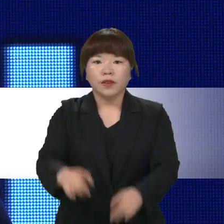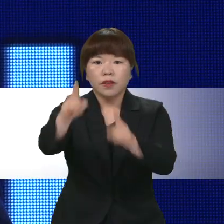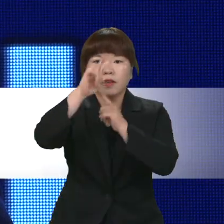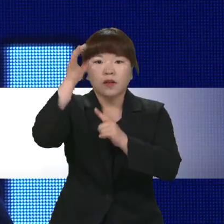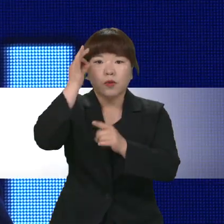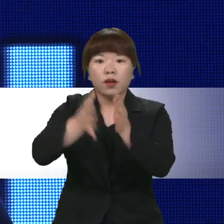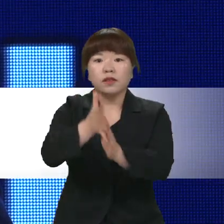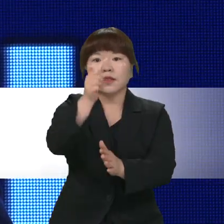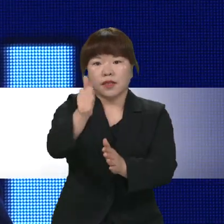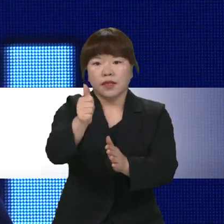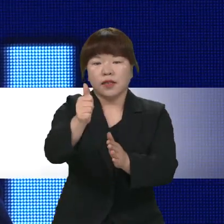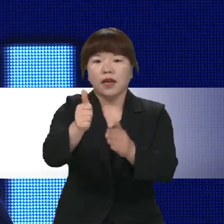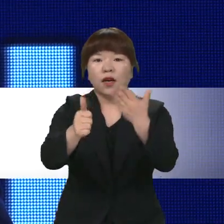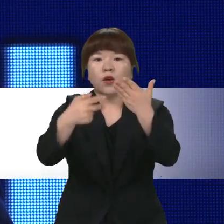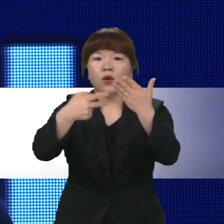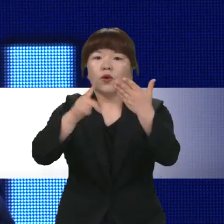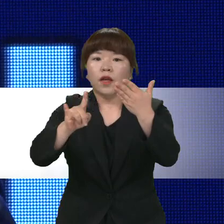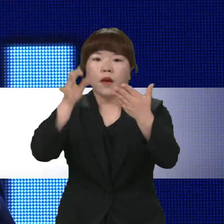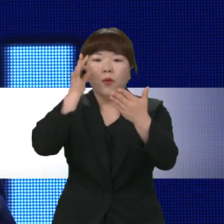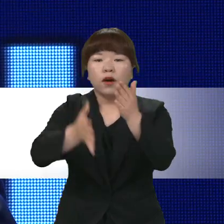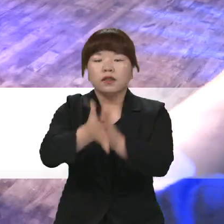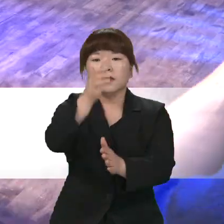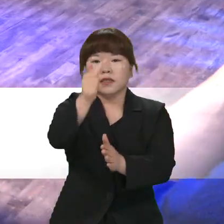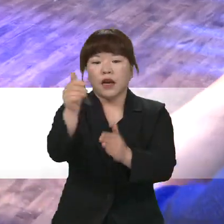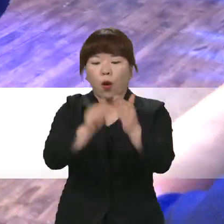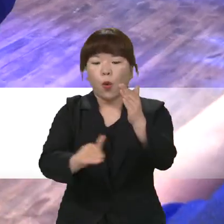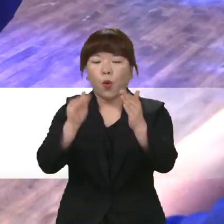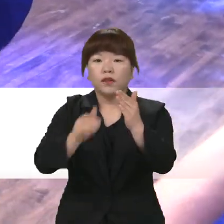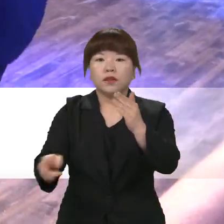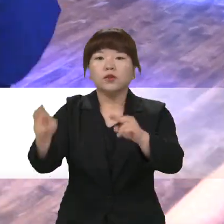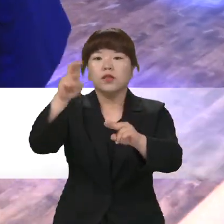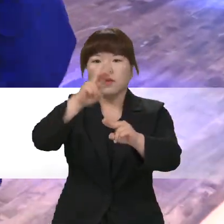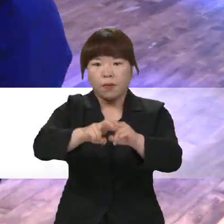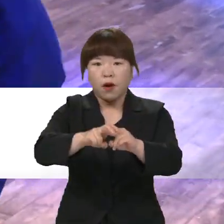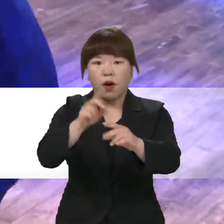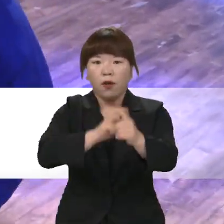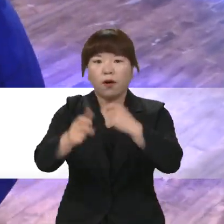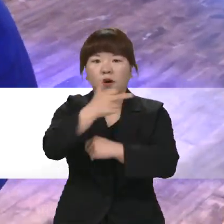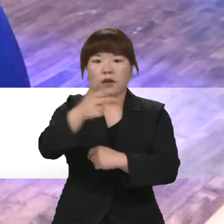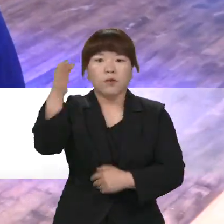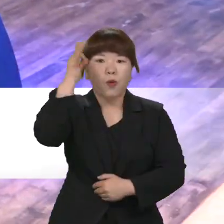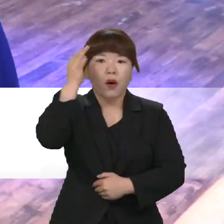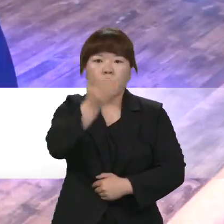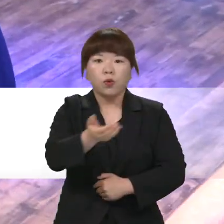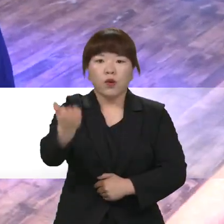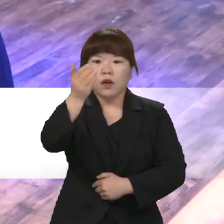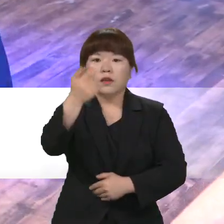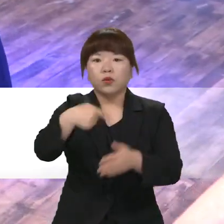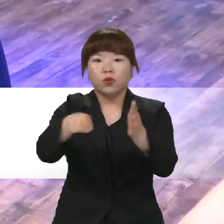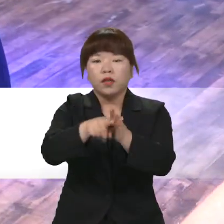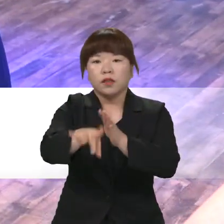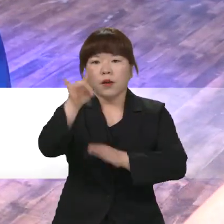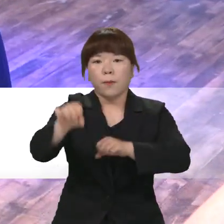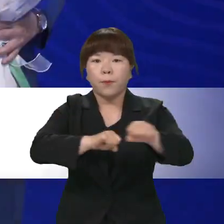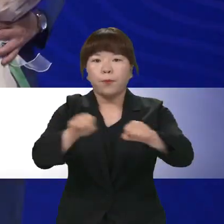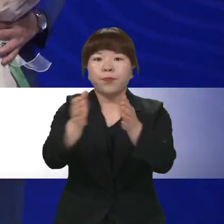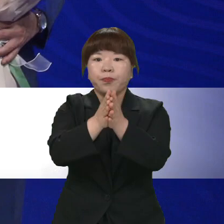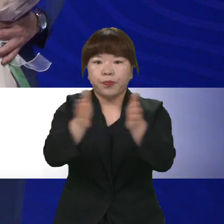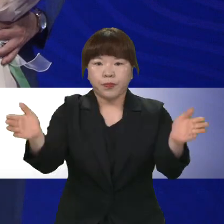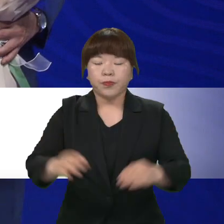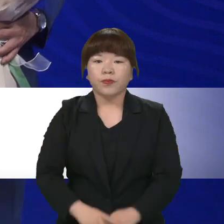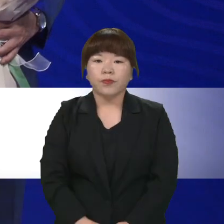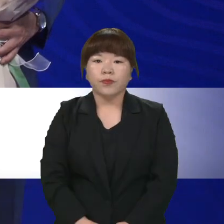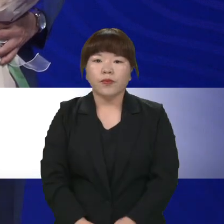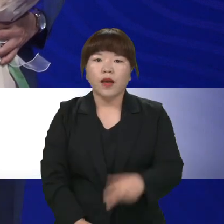이강덕 포함 시상 이민성 8기 제 9대 포항 시장에 공식 취임하며 더 큰 포함 으로의 도약을 위한 첫발을 내디뎠습니다